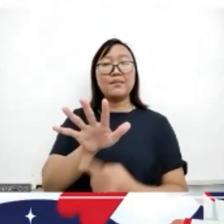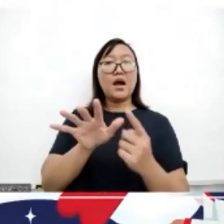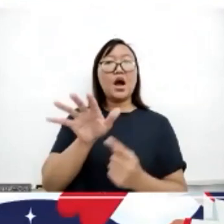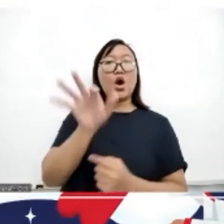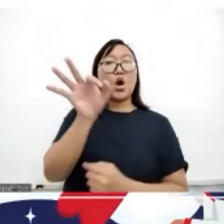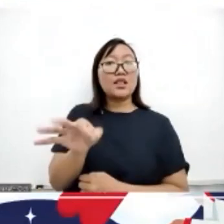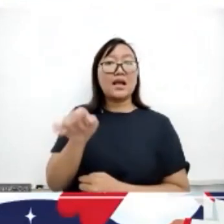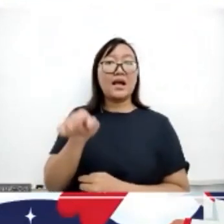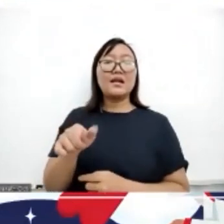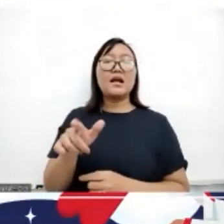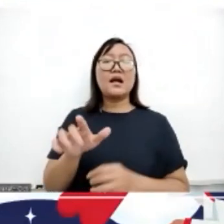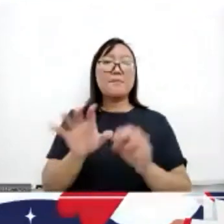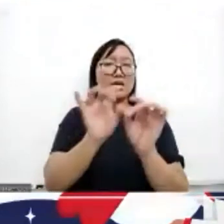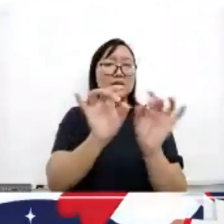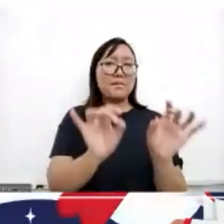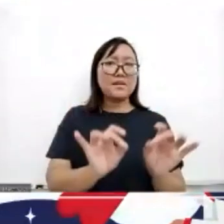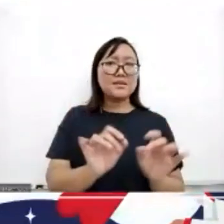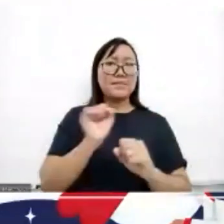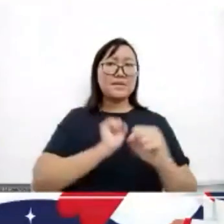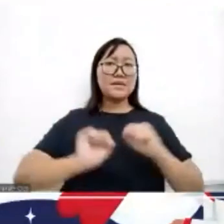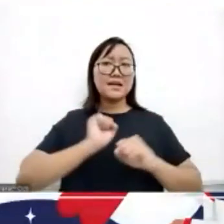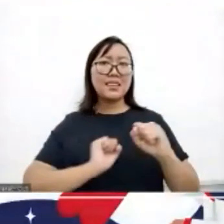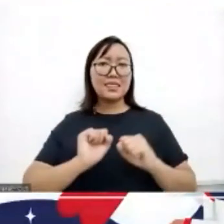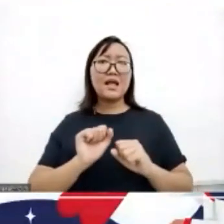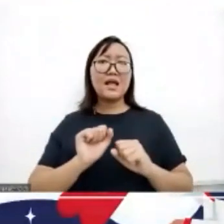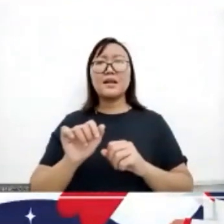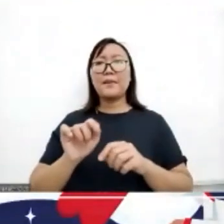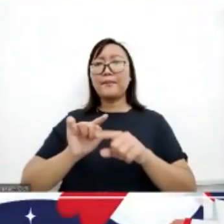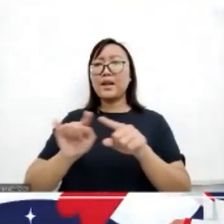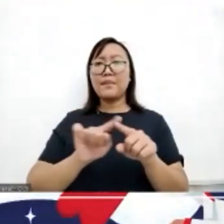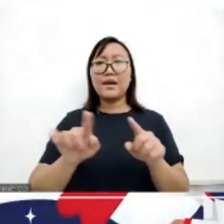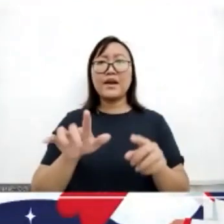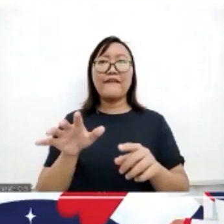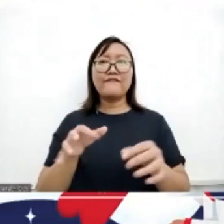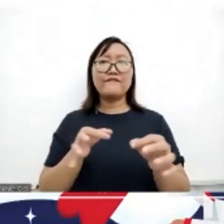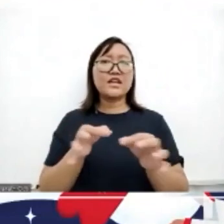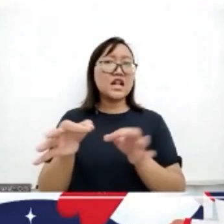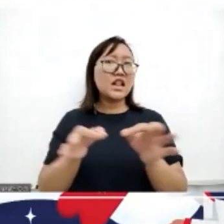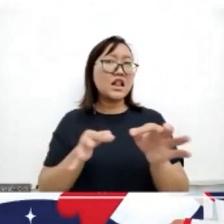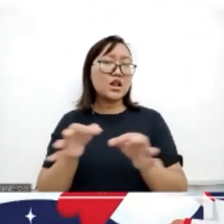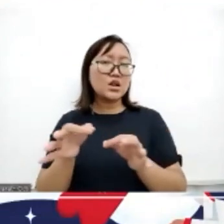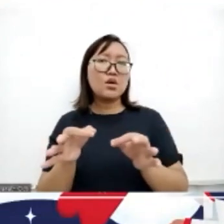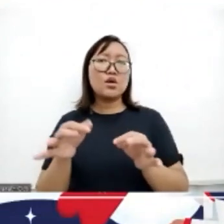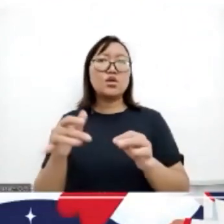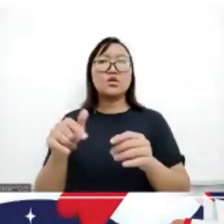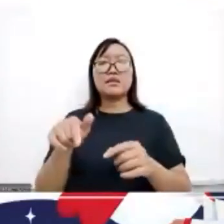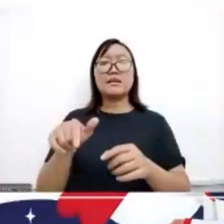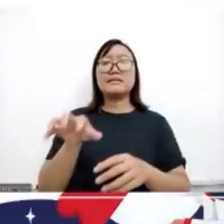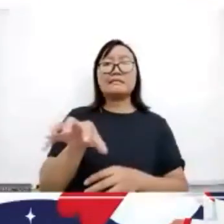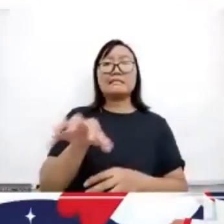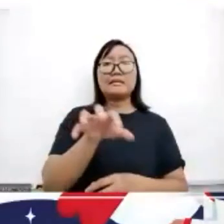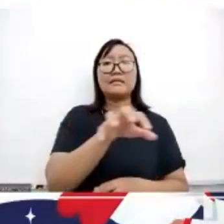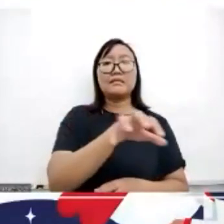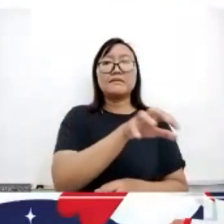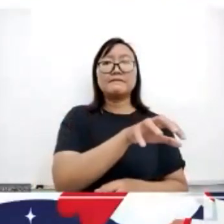kegiatan beragam kegiatan dengan beragam fasilitator tingkat keberlanjutannya tingkat kepemilikan terhadap